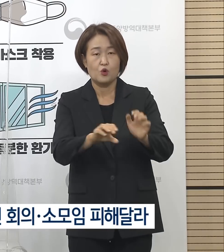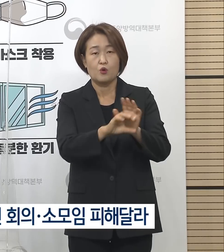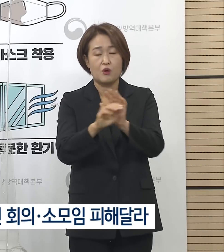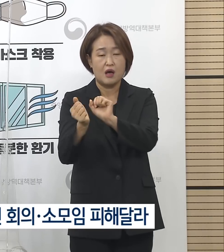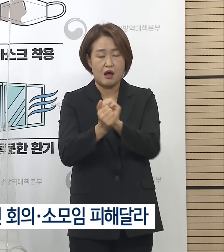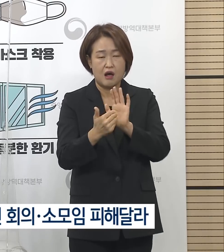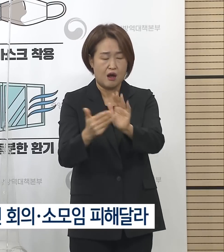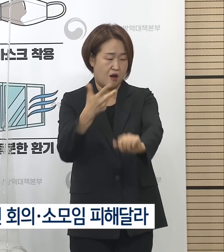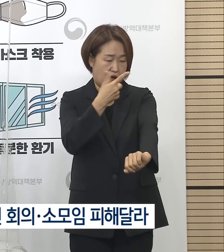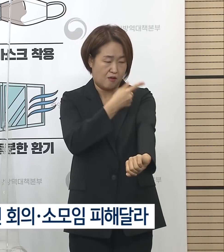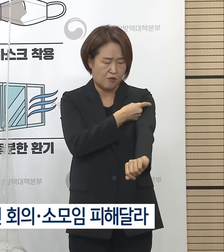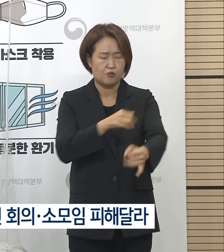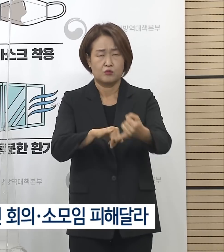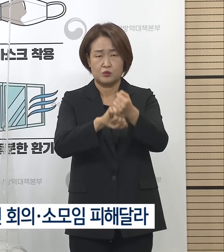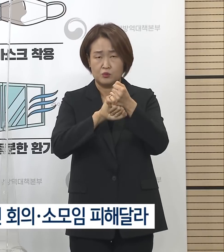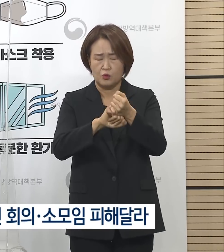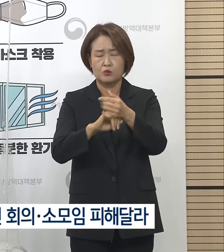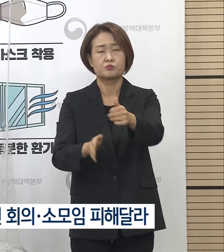부탁을 드립니다.